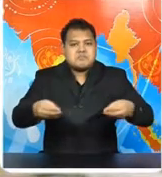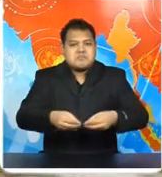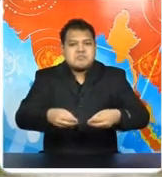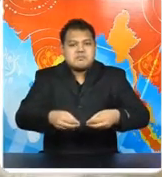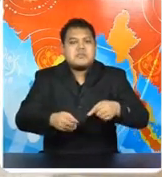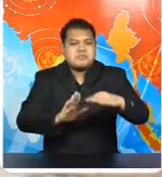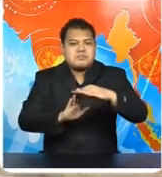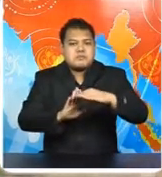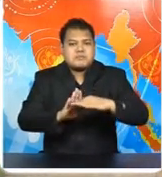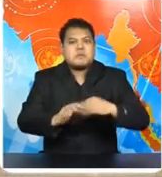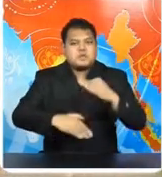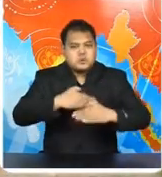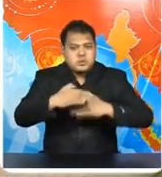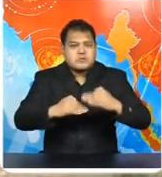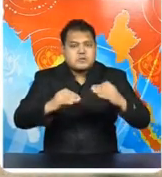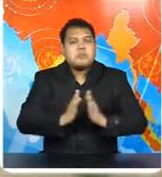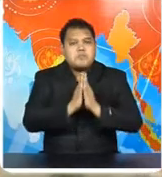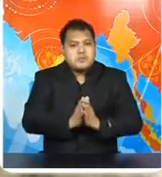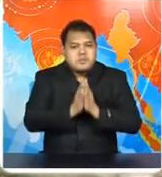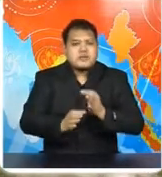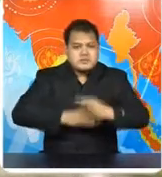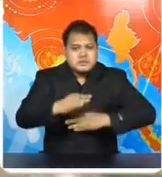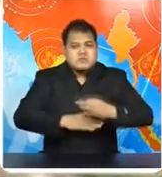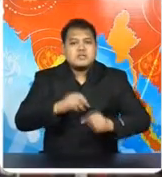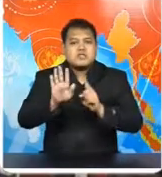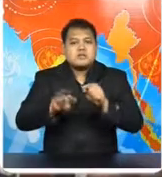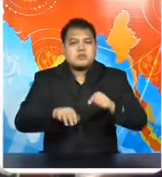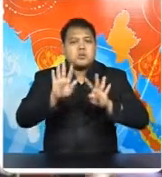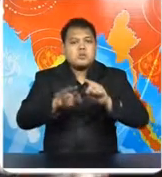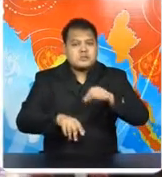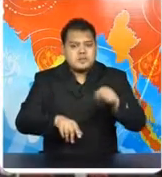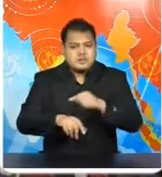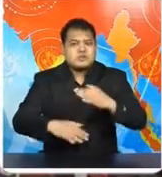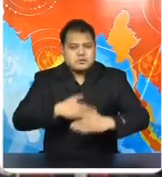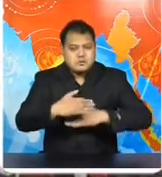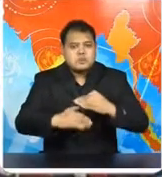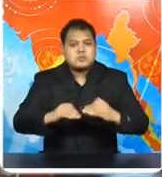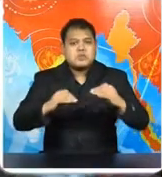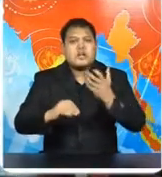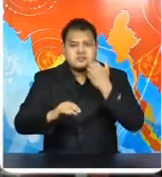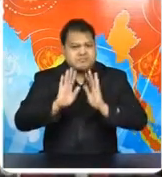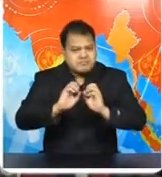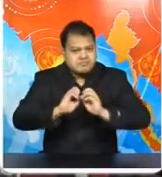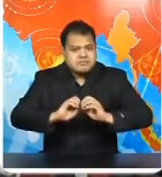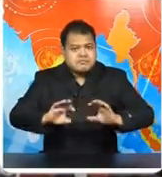ထုတ်လုပ်မှု၊စိုက်ပျိုးရေး၊နိုင်ငံခြားကတက်ရိုက်ရေးနှိမ့်မြှုပ်နှံမှုစတဲ့ကဏ္ဍတွေကြောင့်တိုးတက်မှုတွေရှိနေ